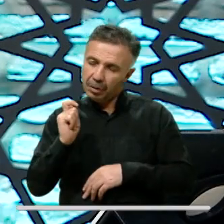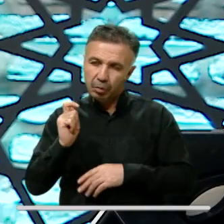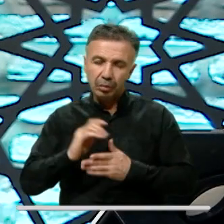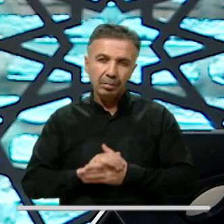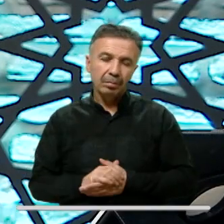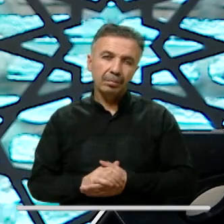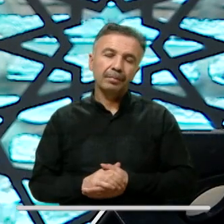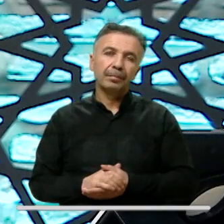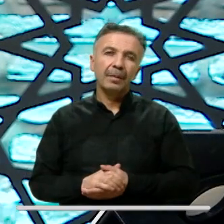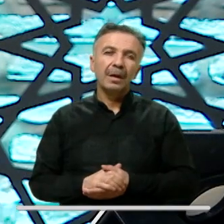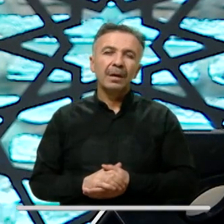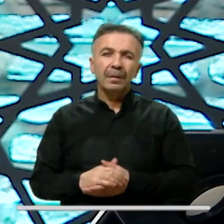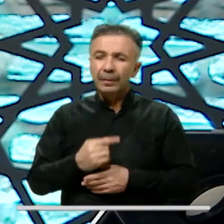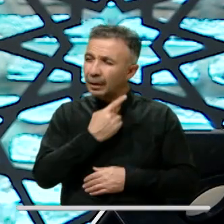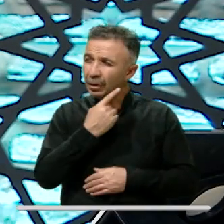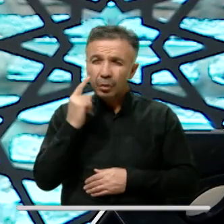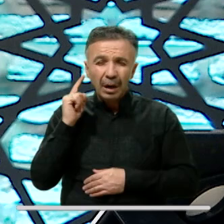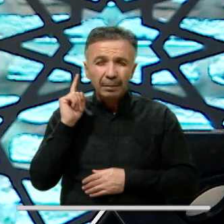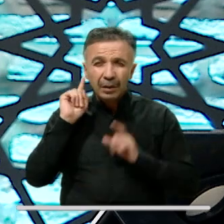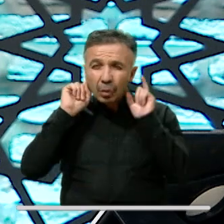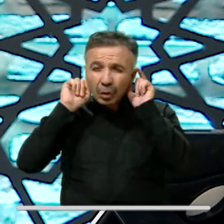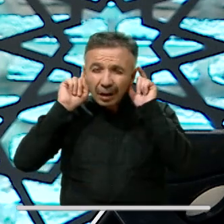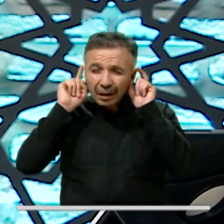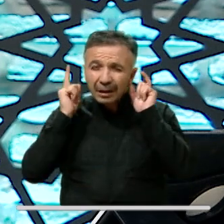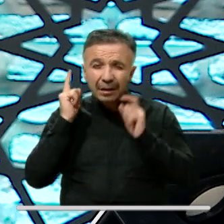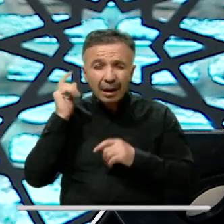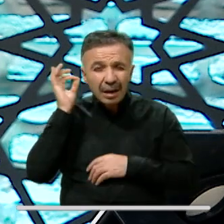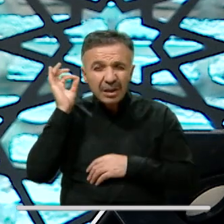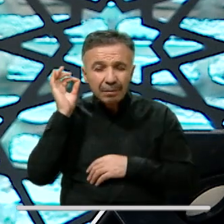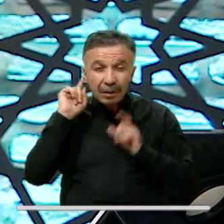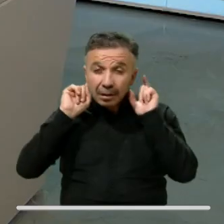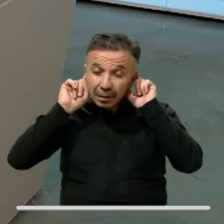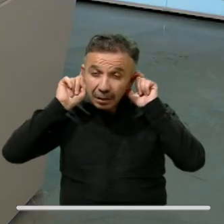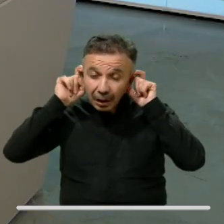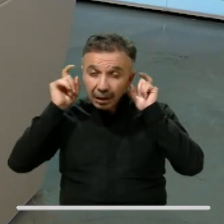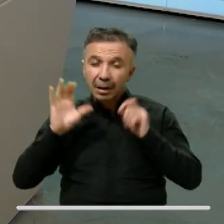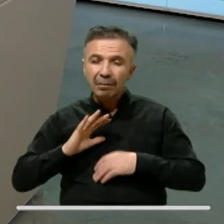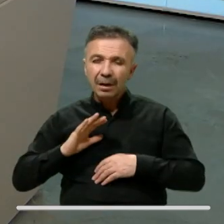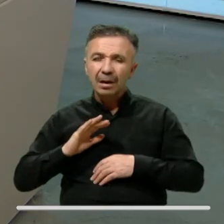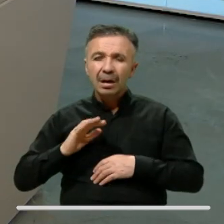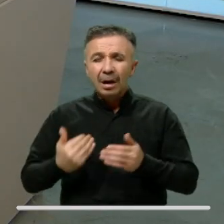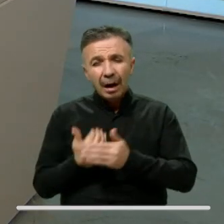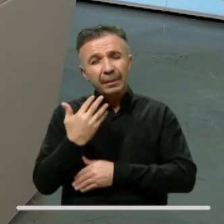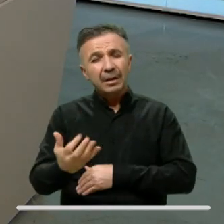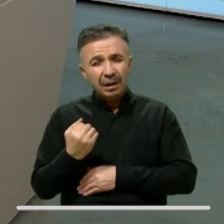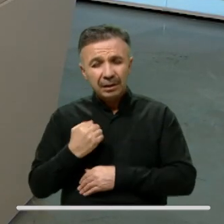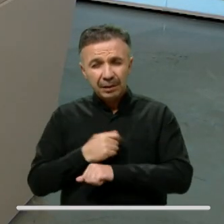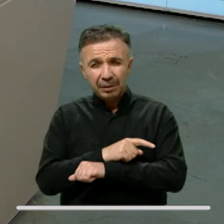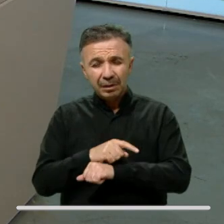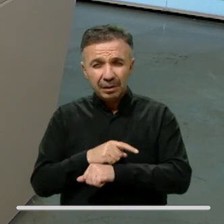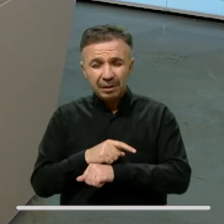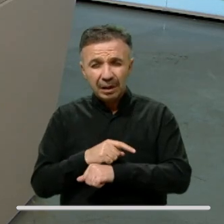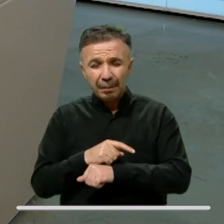Bey'in selamları var. İki kulağında da kulaklık varmış efendim. İşitme cihazı daha doğru bir ifadeyle. Abdest alırken